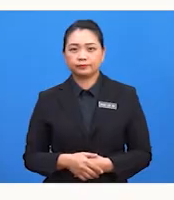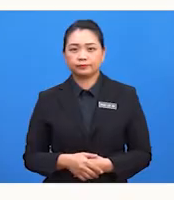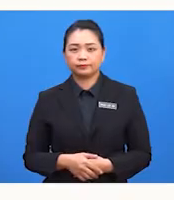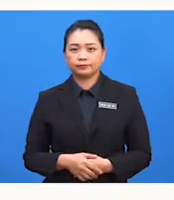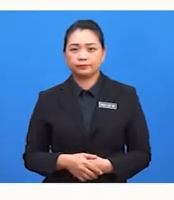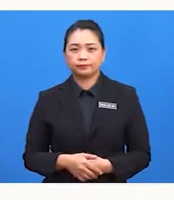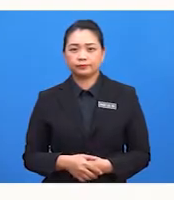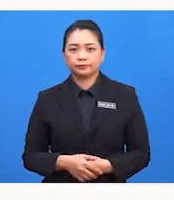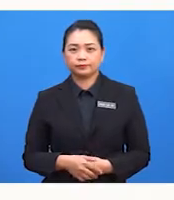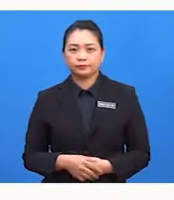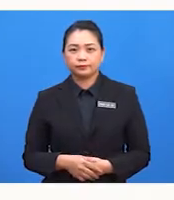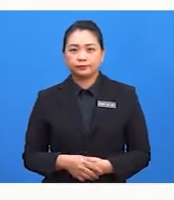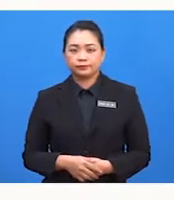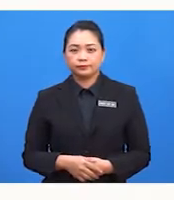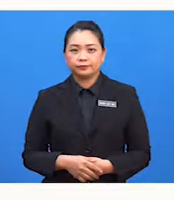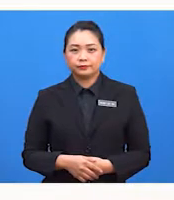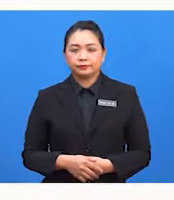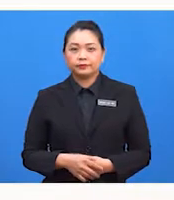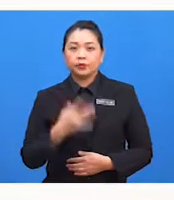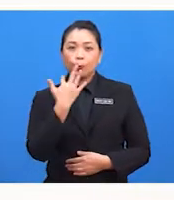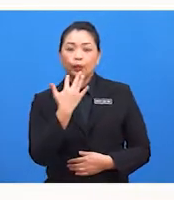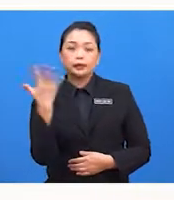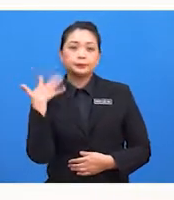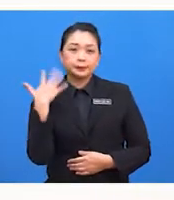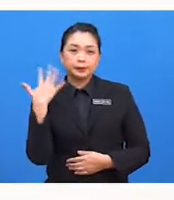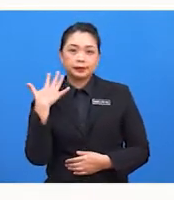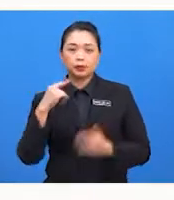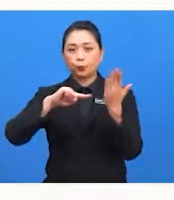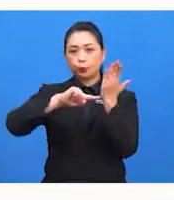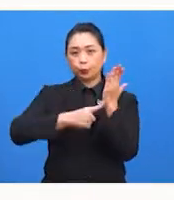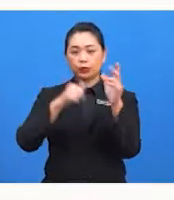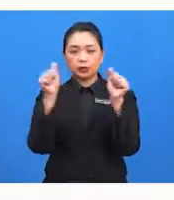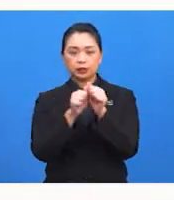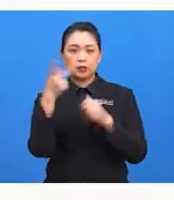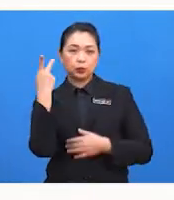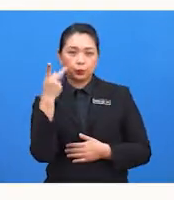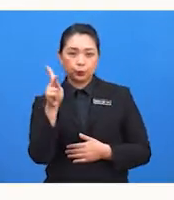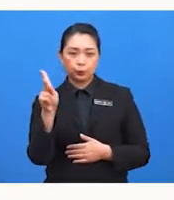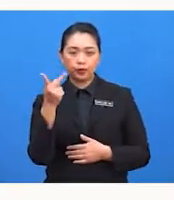Ia bermula dengan warna kuning, kehijauan hingga kemerah.